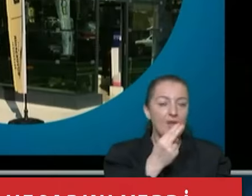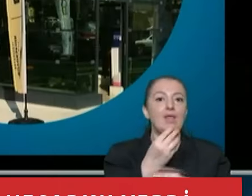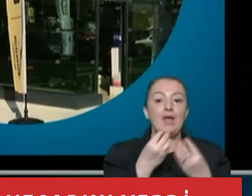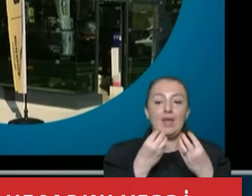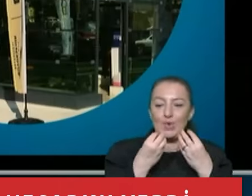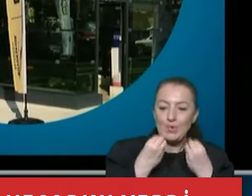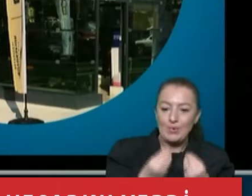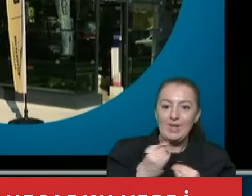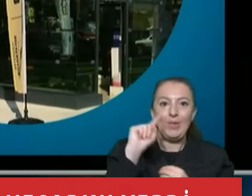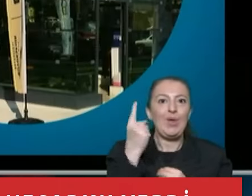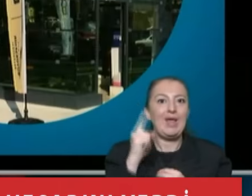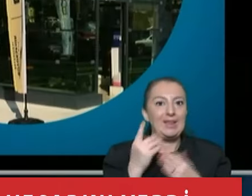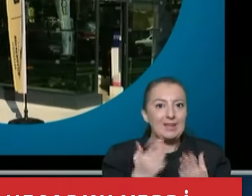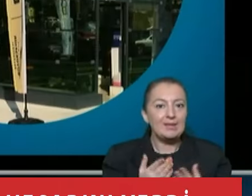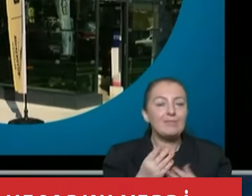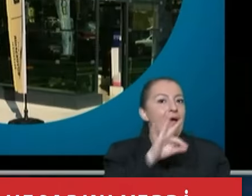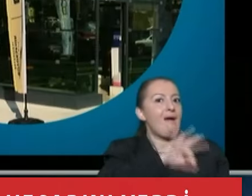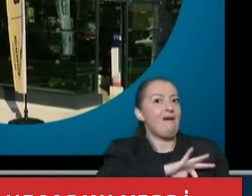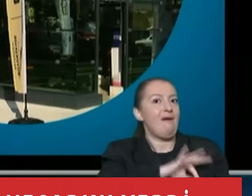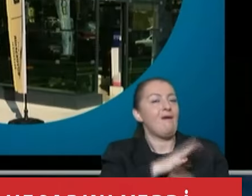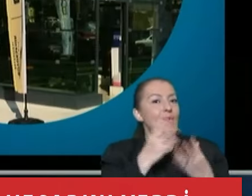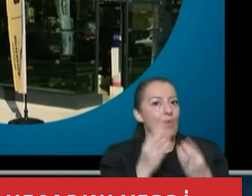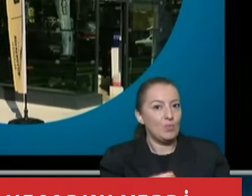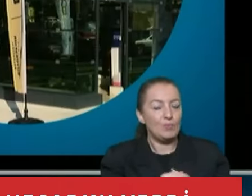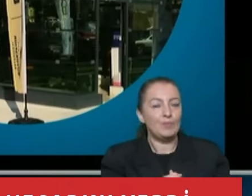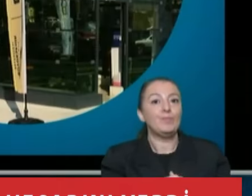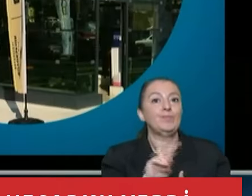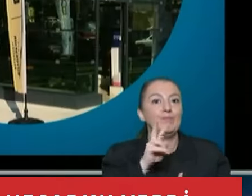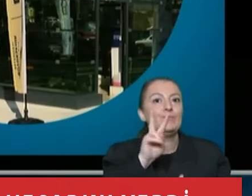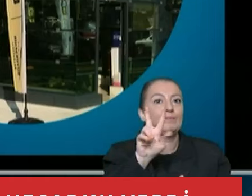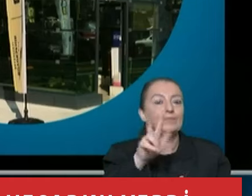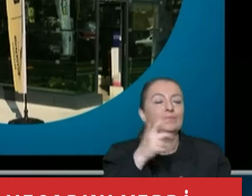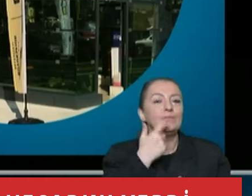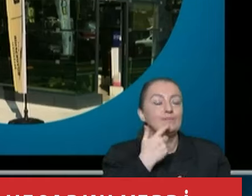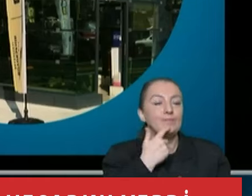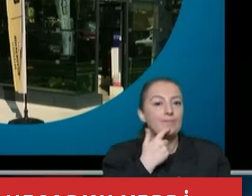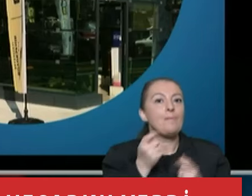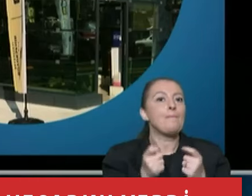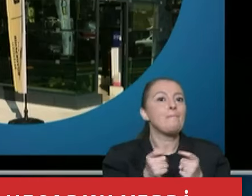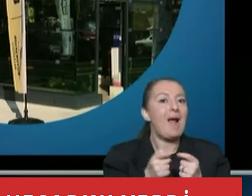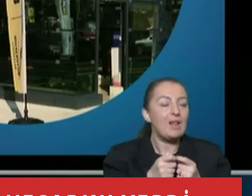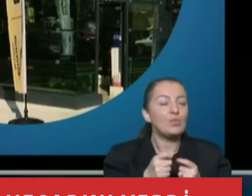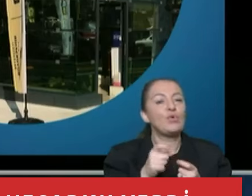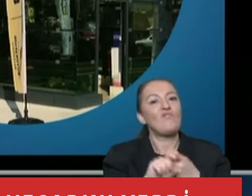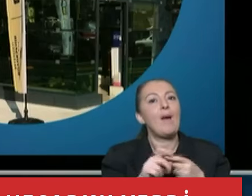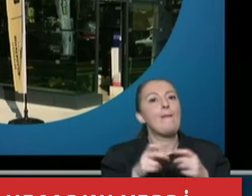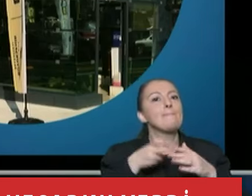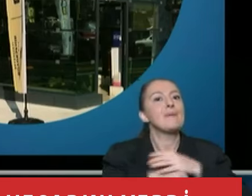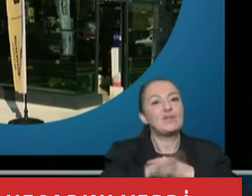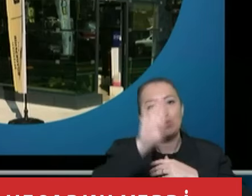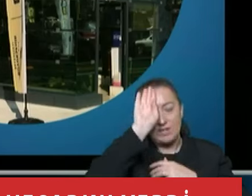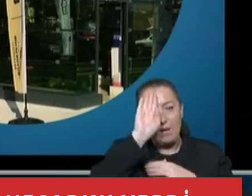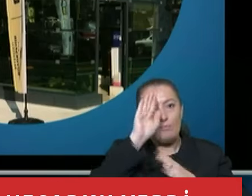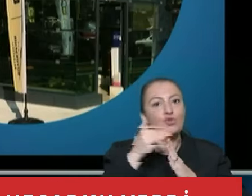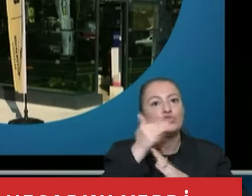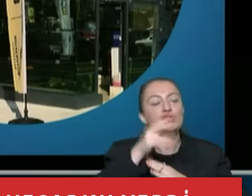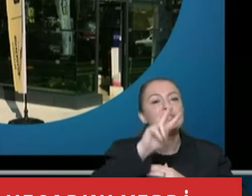zarardayım ile Karlı hale getirilmiş olup 2023 yılını Beltur ve Metro İstanbul dışındaki 28